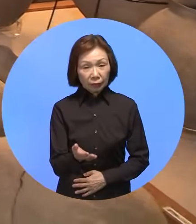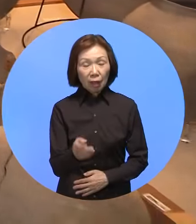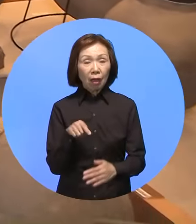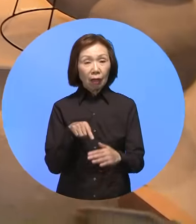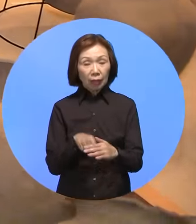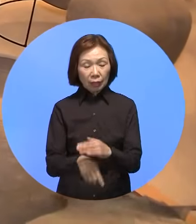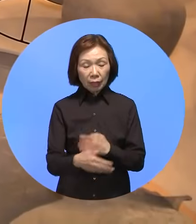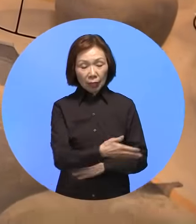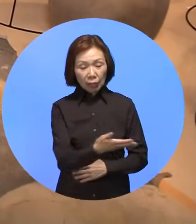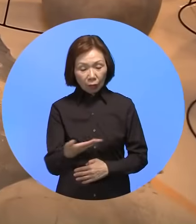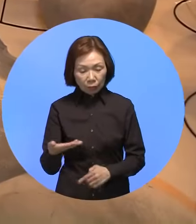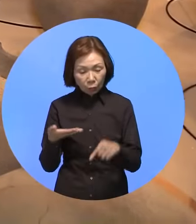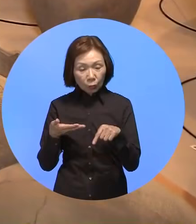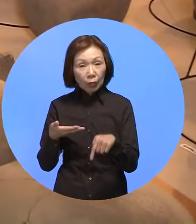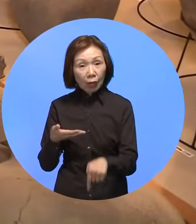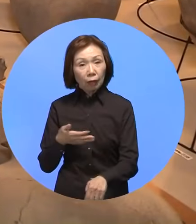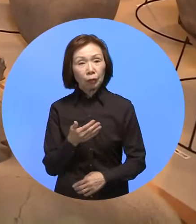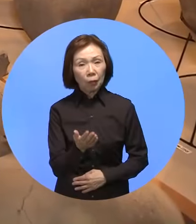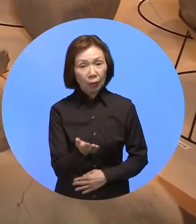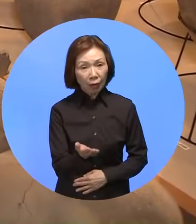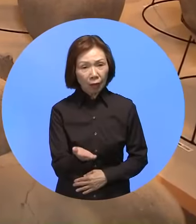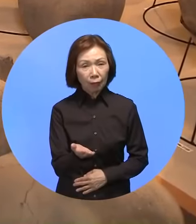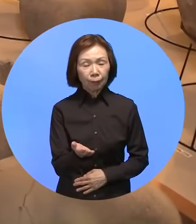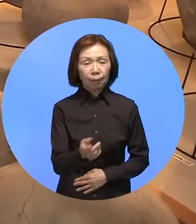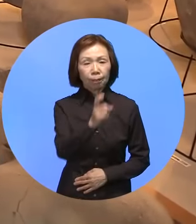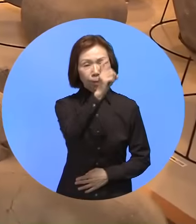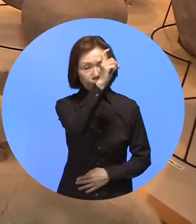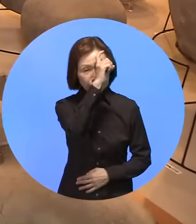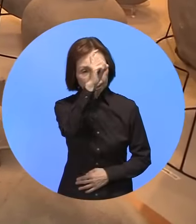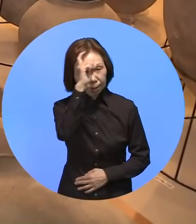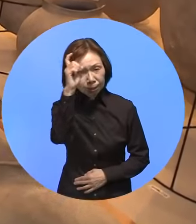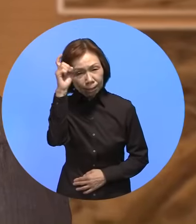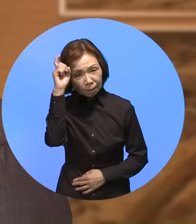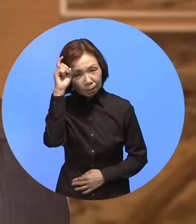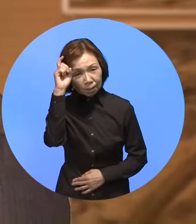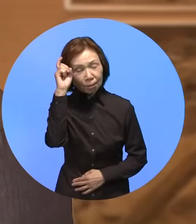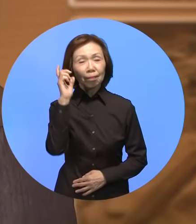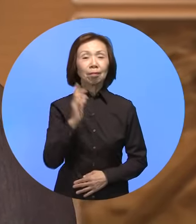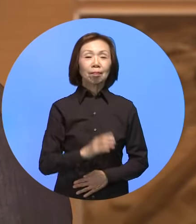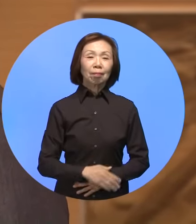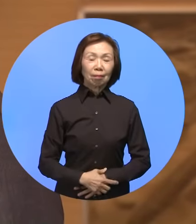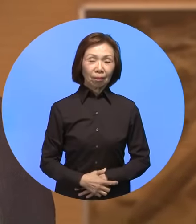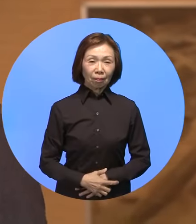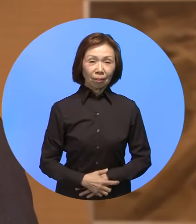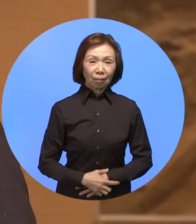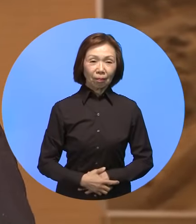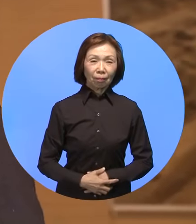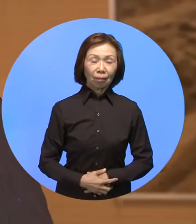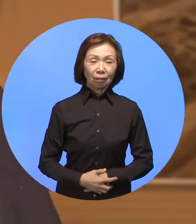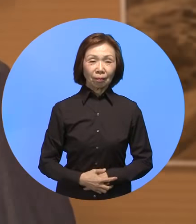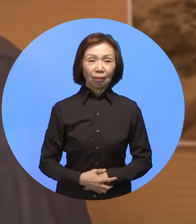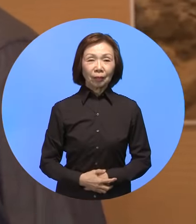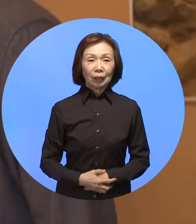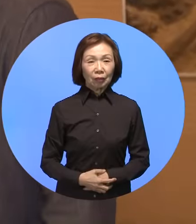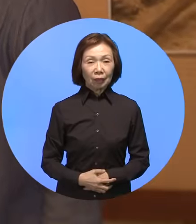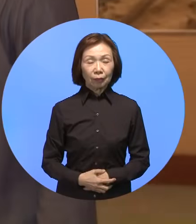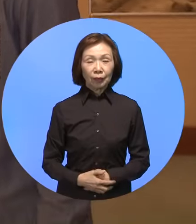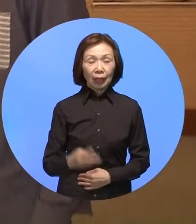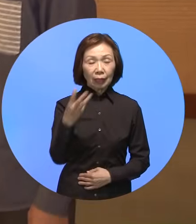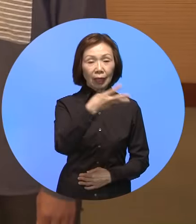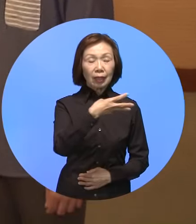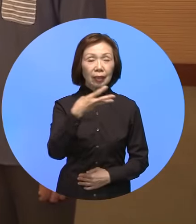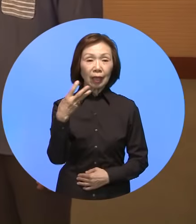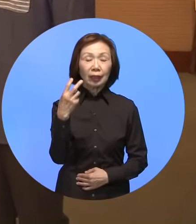にどのれてしまったのでしょうか謎は深まるばかりですこちらは変わらですかこちらが第